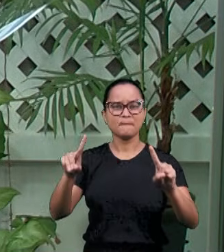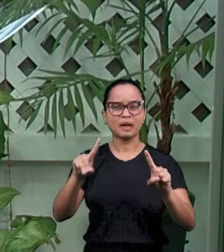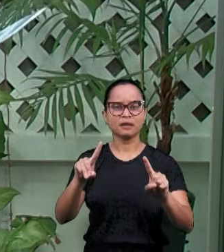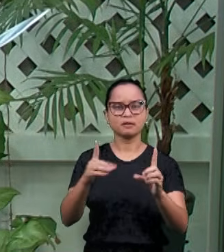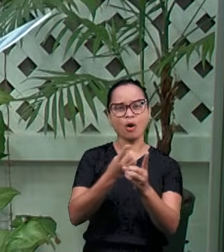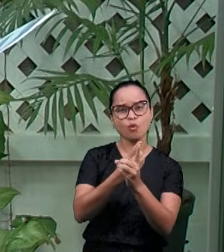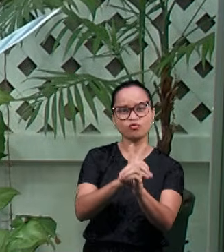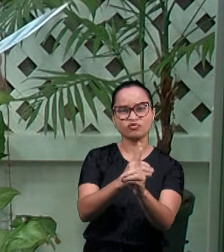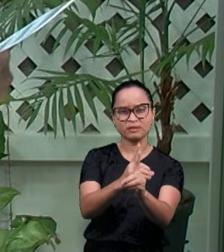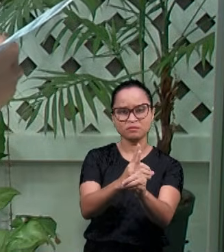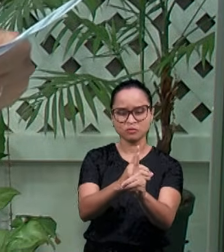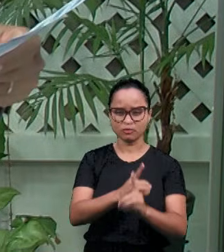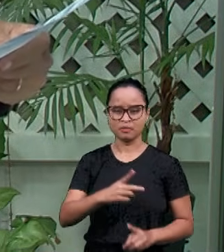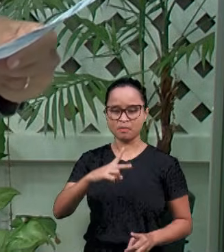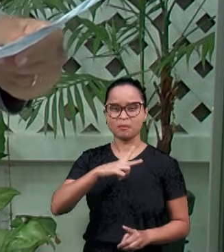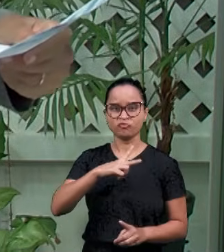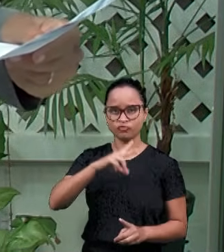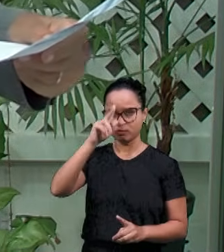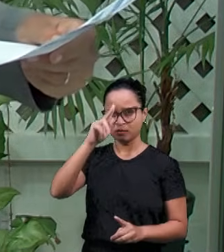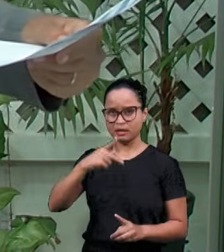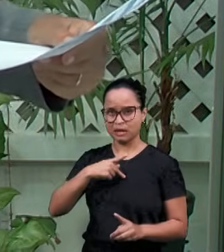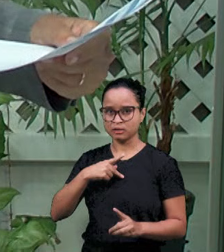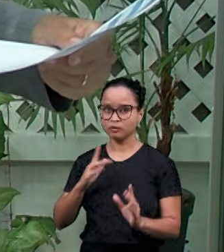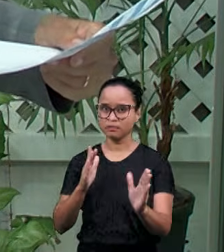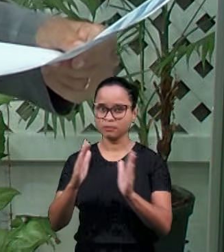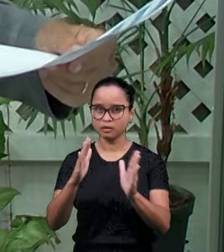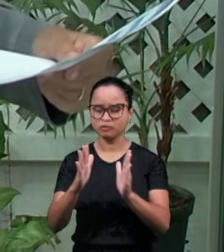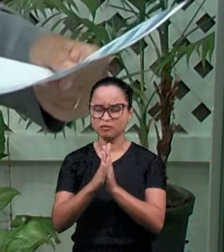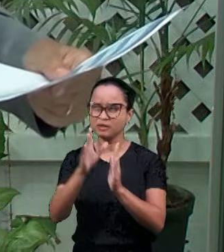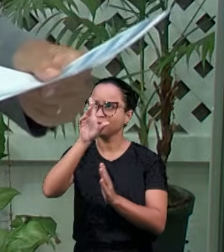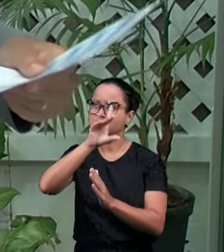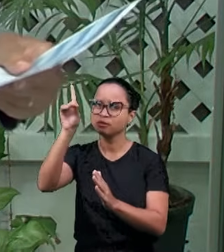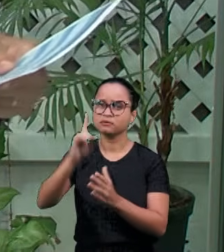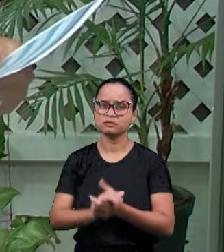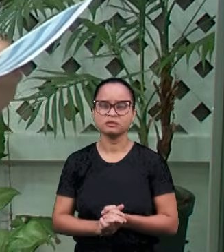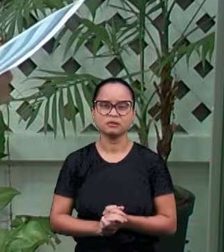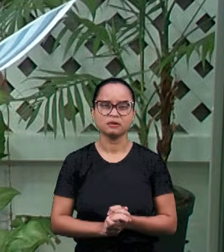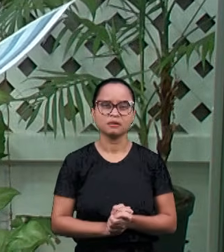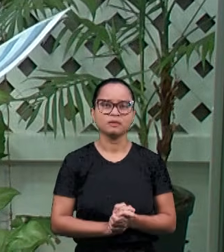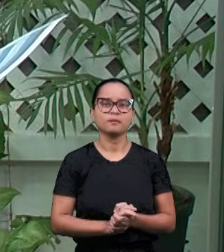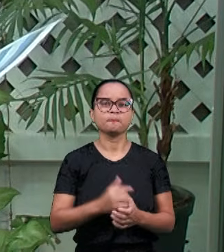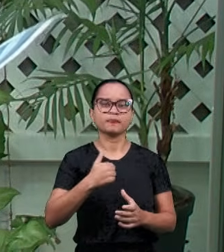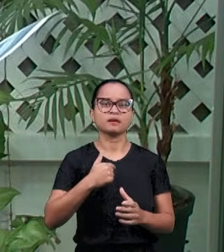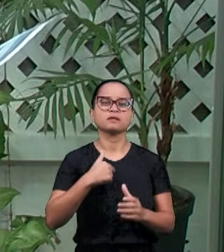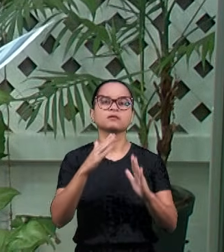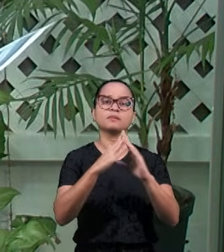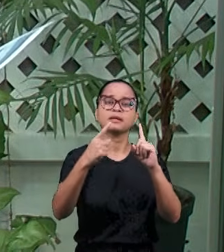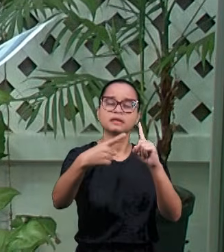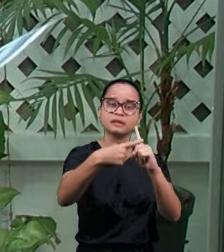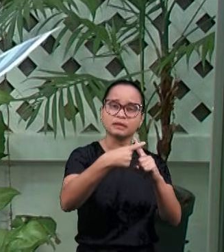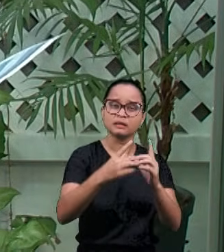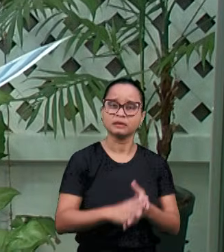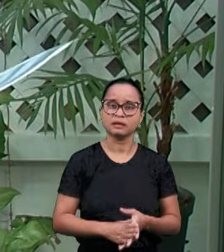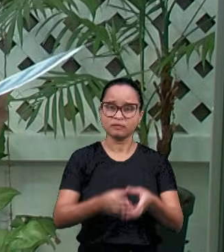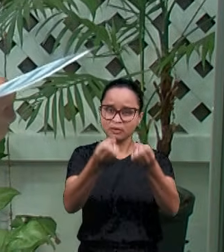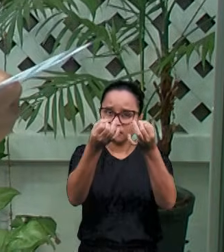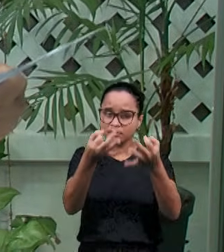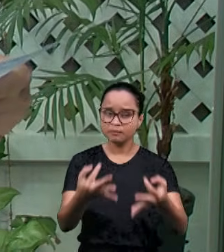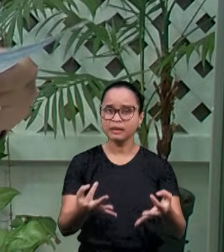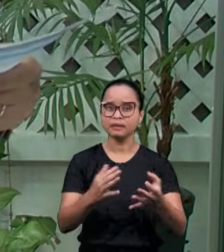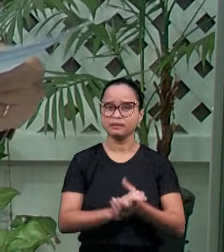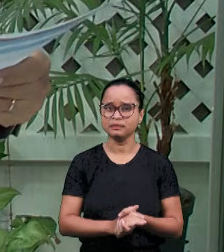disciples, l'expliquait en particulier ce moment, j'ai prié à Dieu afin qu'il me mette dans une église de telle manière